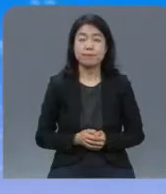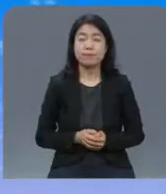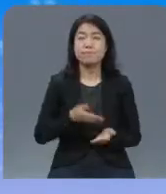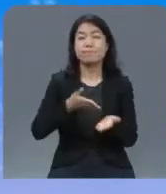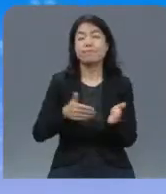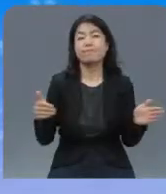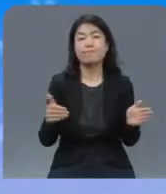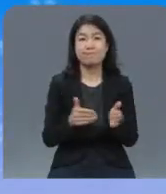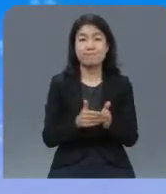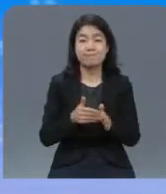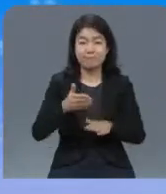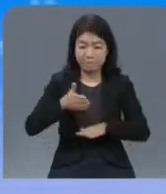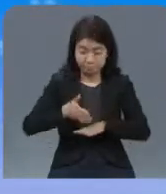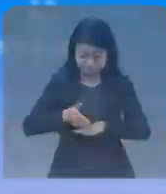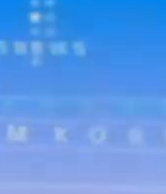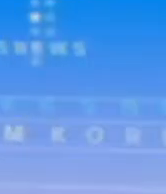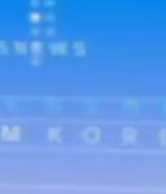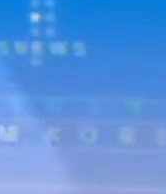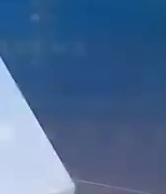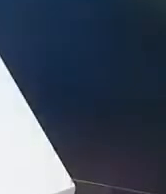뉴스를 마칩니다 감사합니다